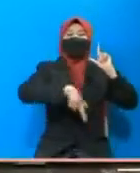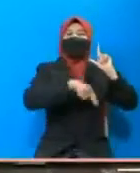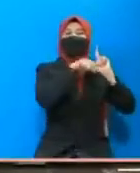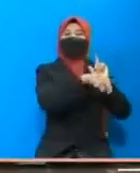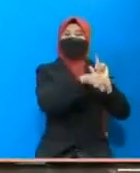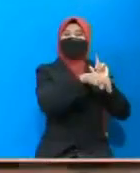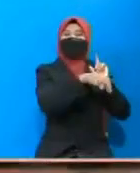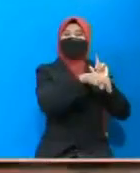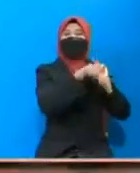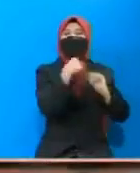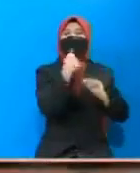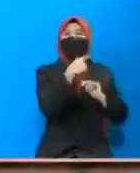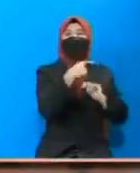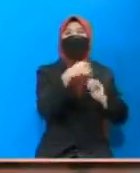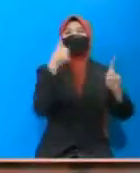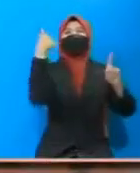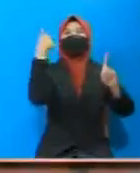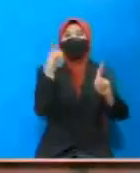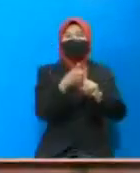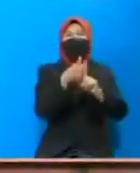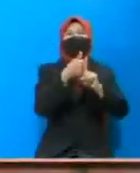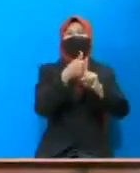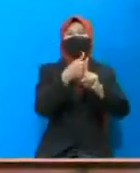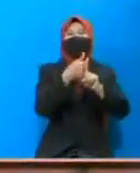sekarang alasan arahan speaker.